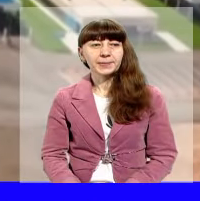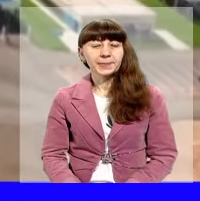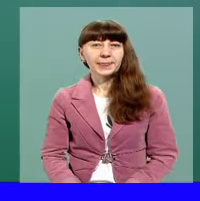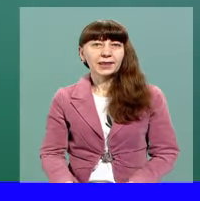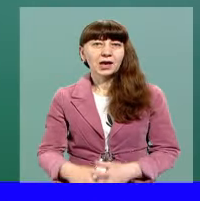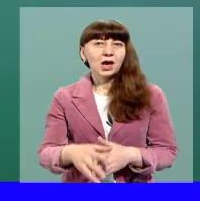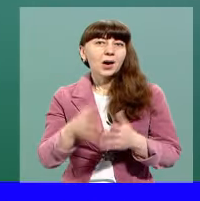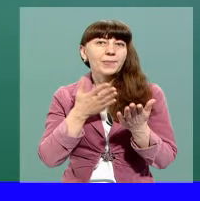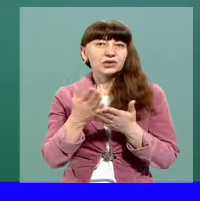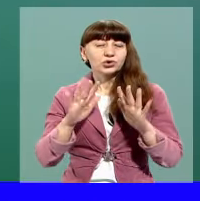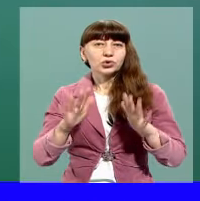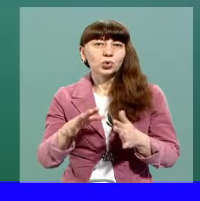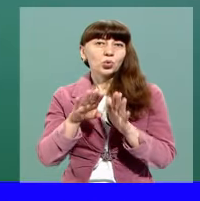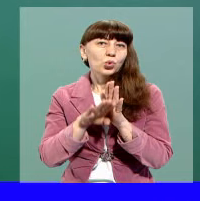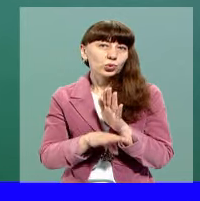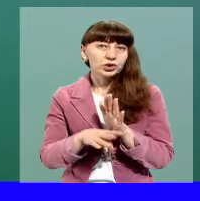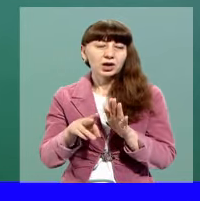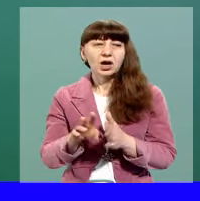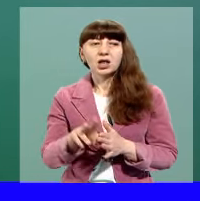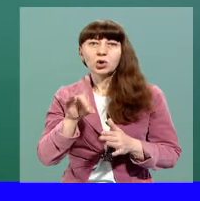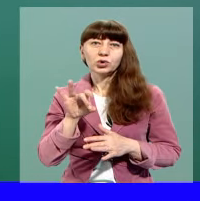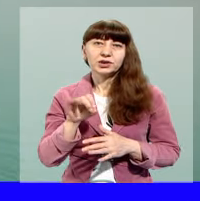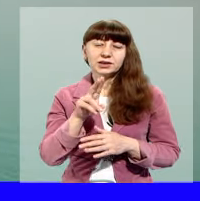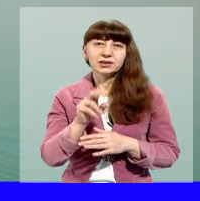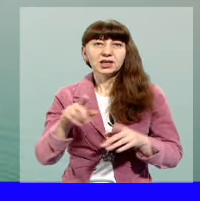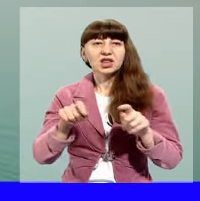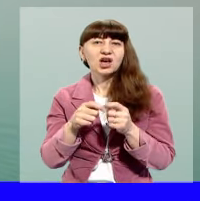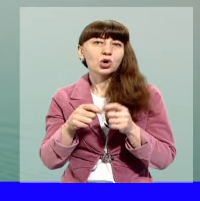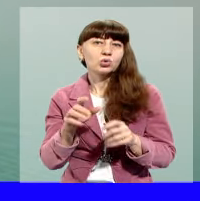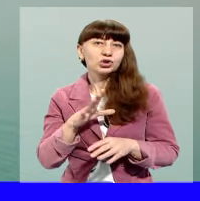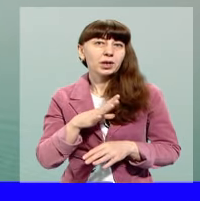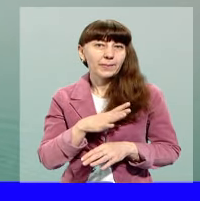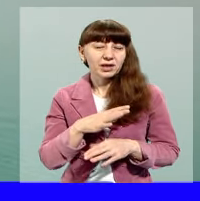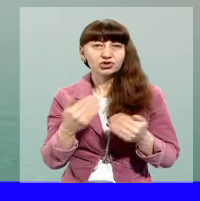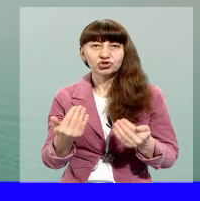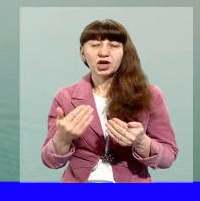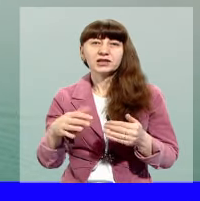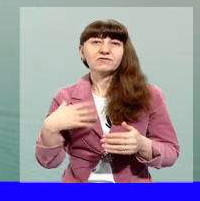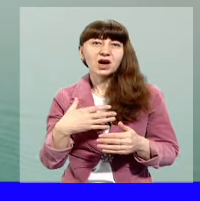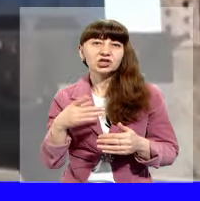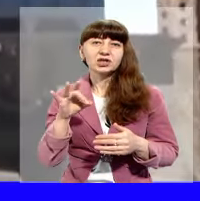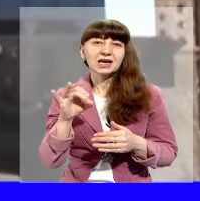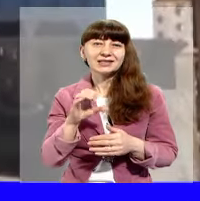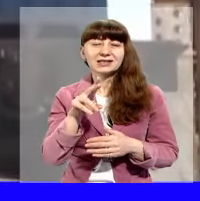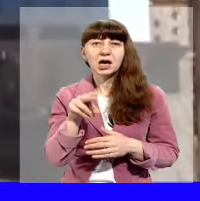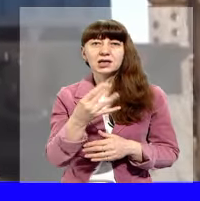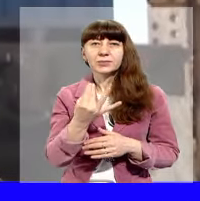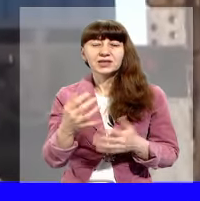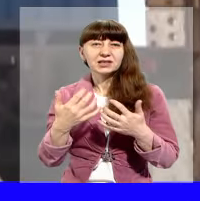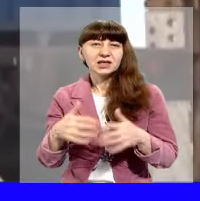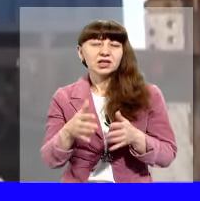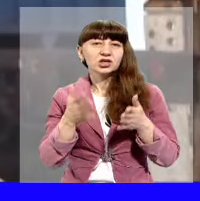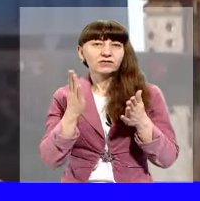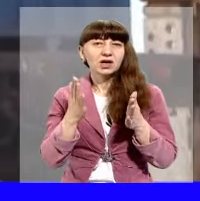Транскаспий, яғни орта дәліздің маңызы артты. Ал осы халықаралық көлік бағытында Қазақстан Азияға, Әзербайжан Еуропаға